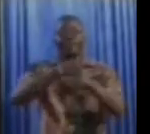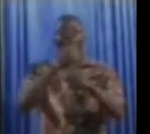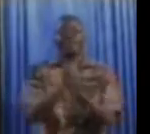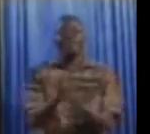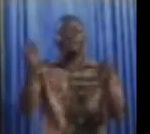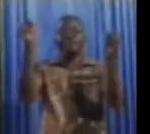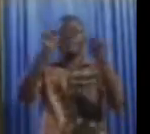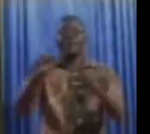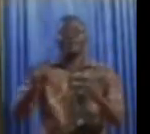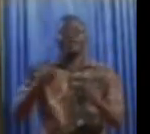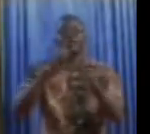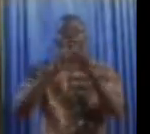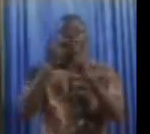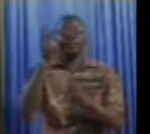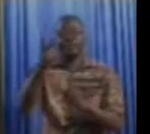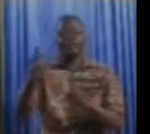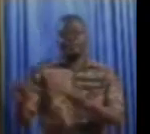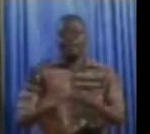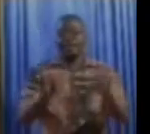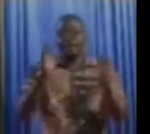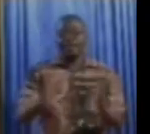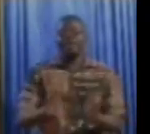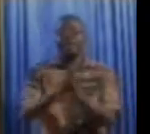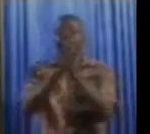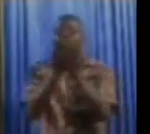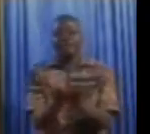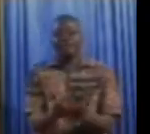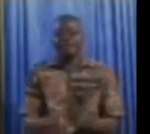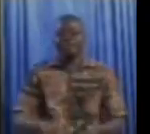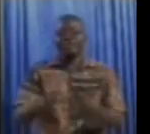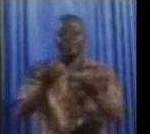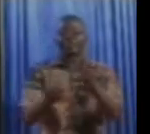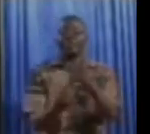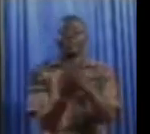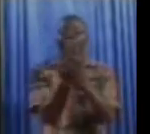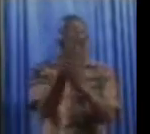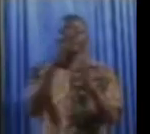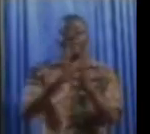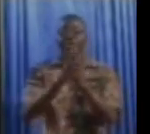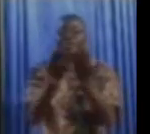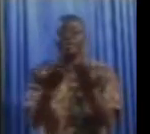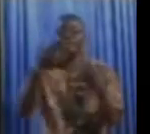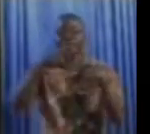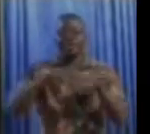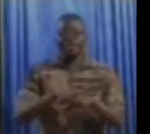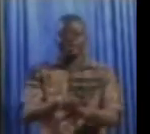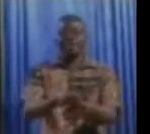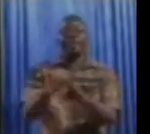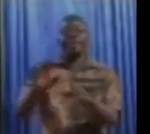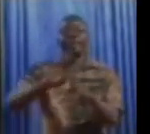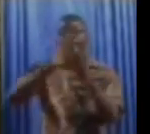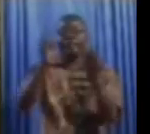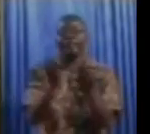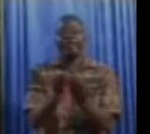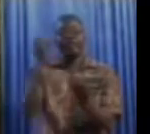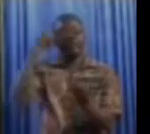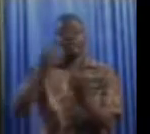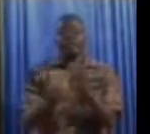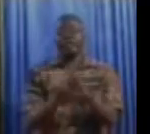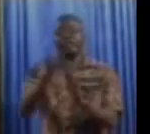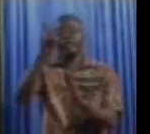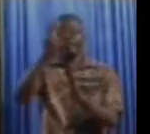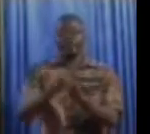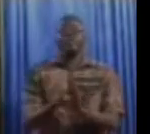de concertation entre les acteurs du livre, offrir une tribune à la promotion du livre, intégrer celui-ci comme facteur d'émancipation et de